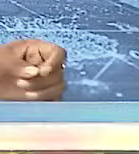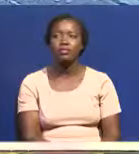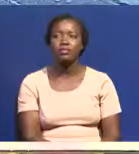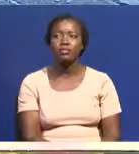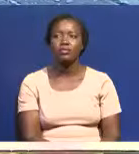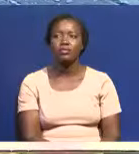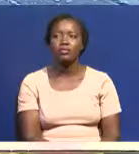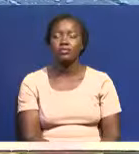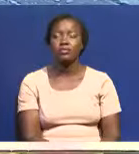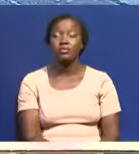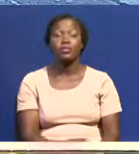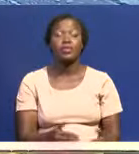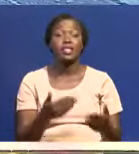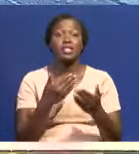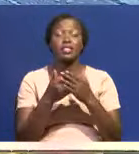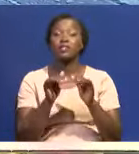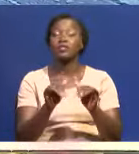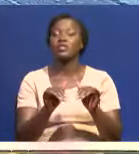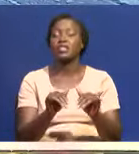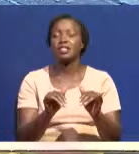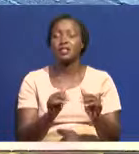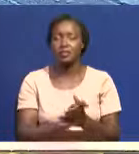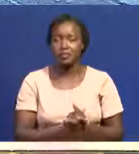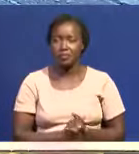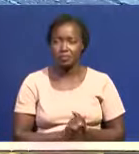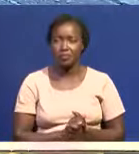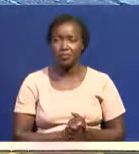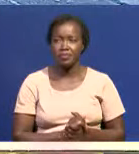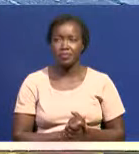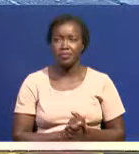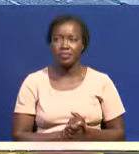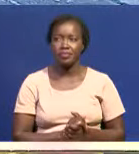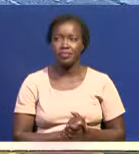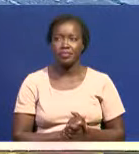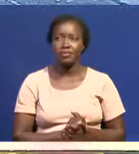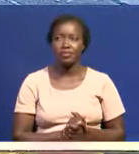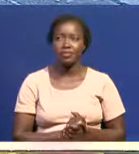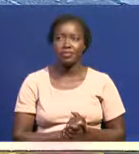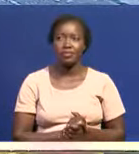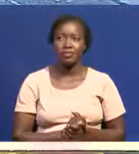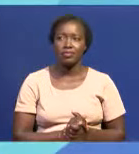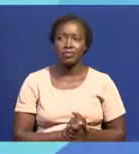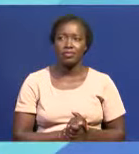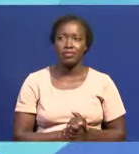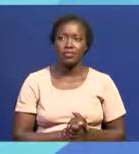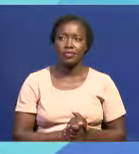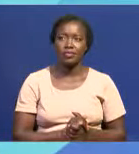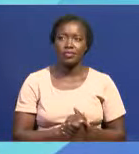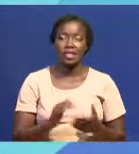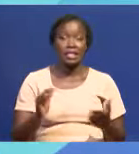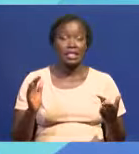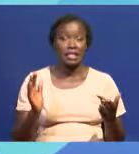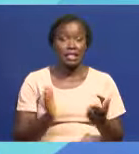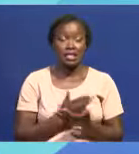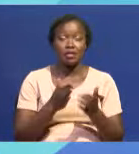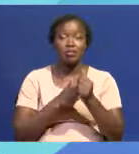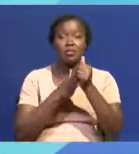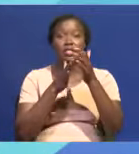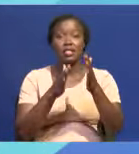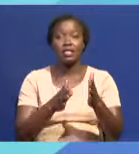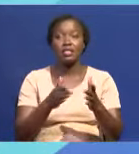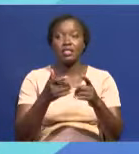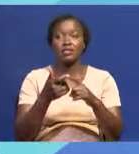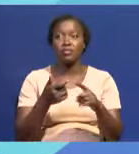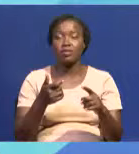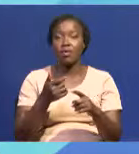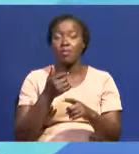Na mtazamaji, shukran kwa kusalia nasi. Karibu tena. Tukisonga mbele ni kwamba baadhi ya viongozi kutoka